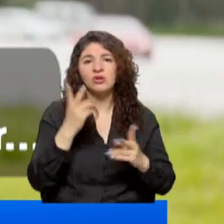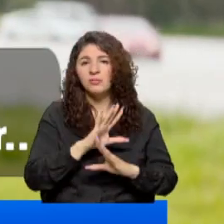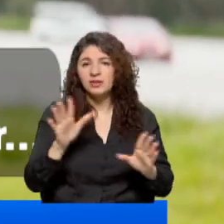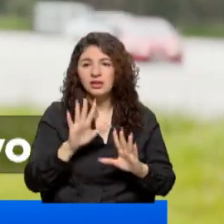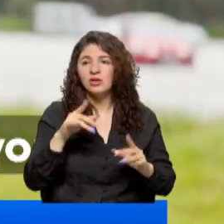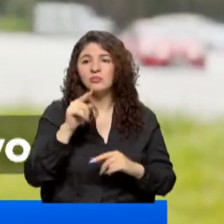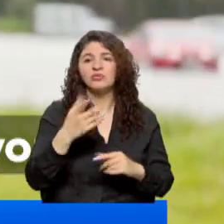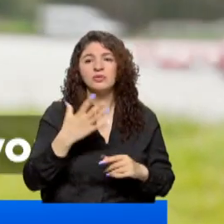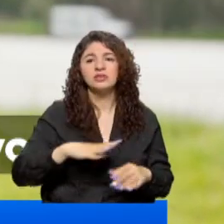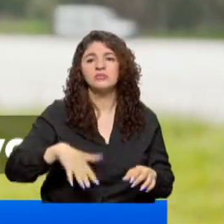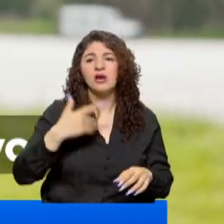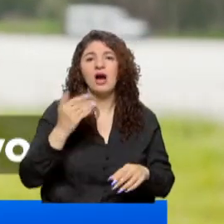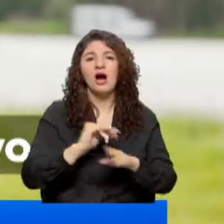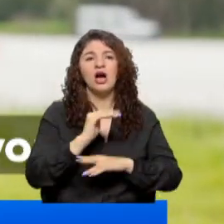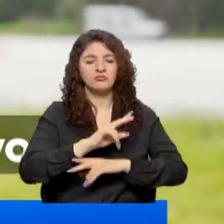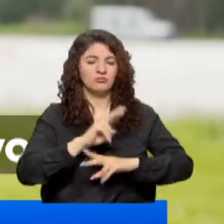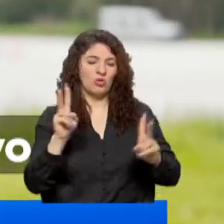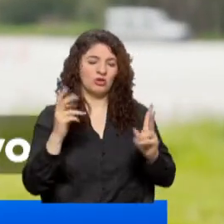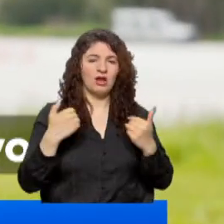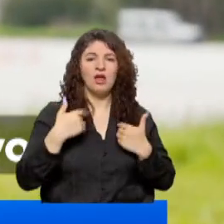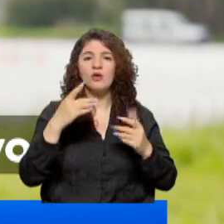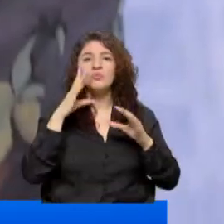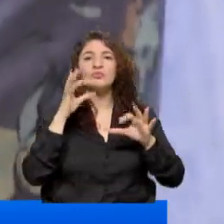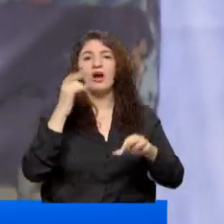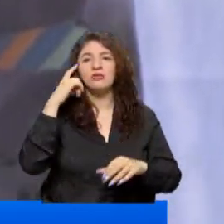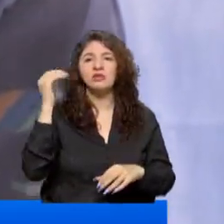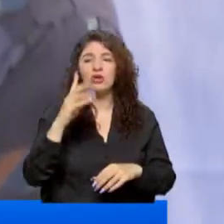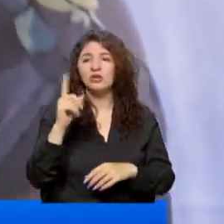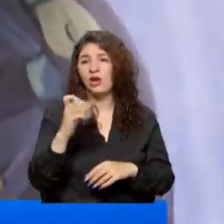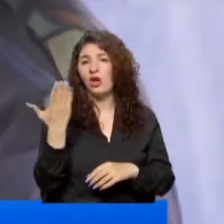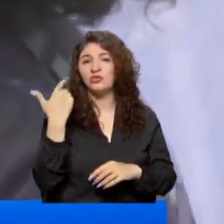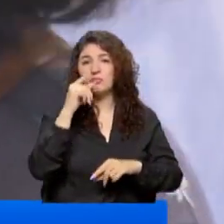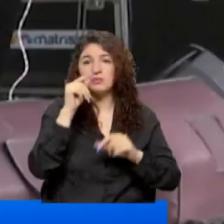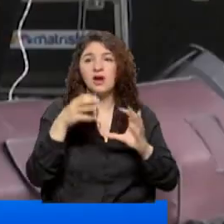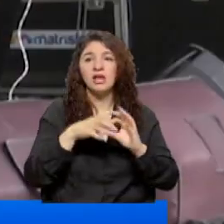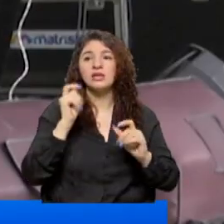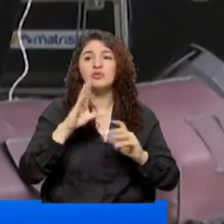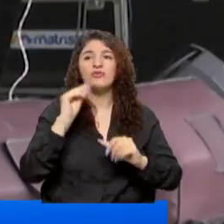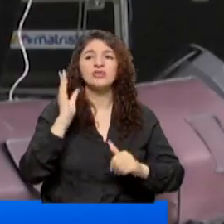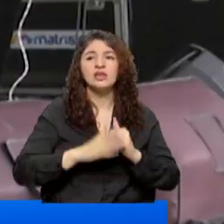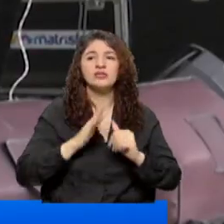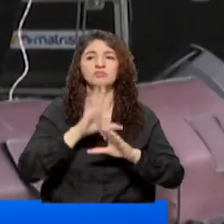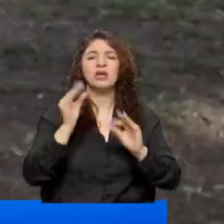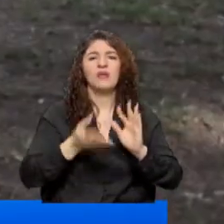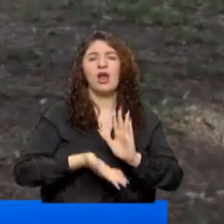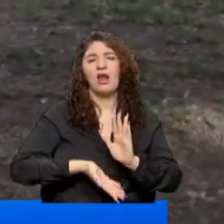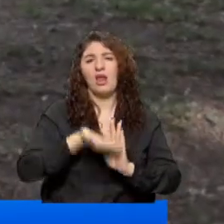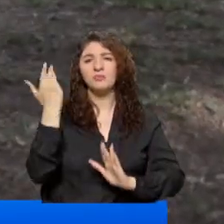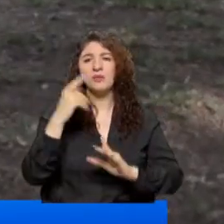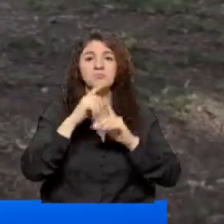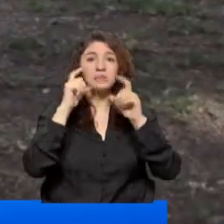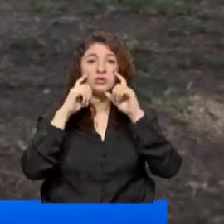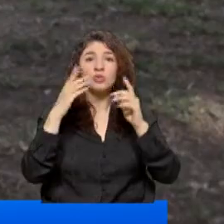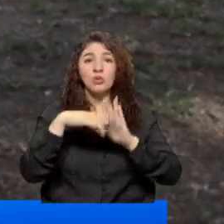bu Tabii ister istemez hayat tarzına müdahaleyi akla Geçtiğimiz ay bademiye dair uygulanan pek çok kısıtlama geri çekildi